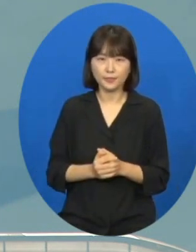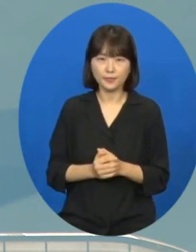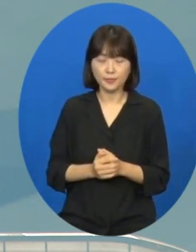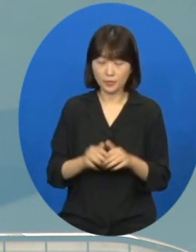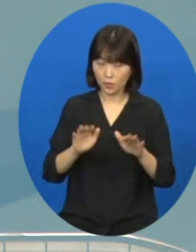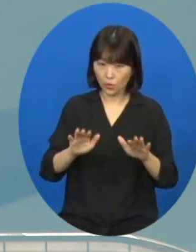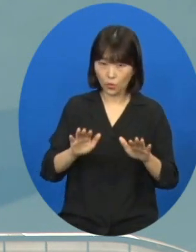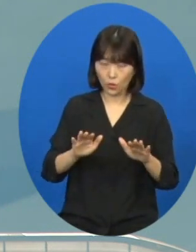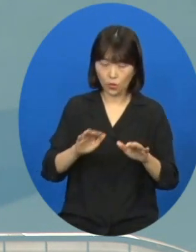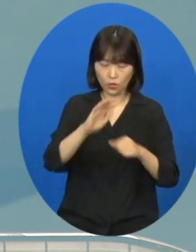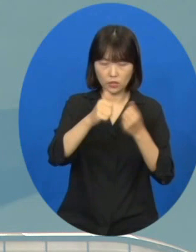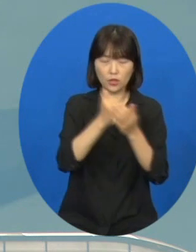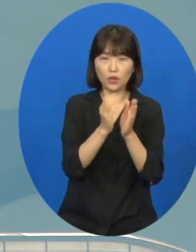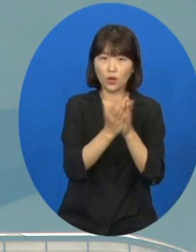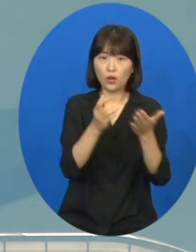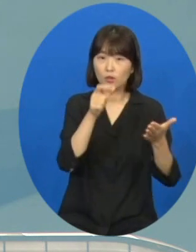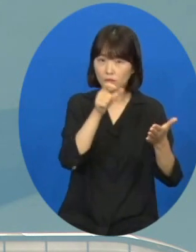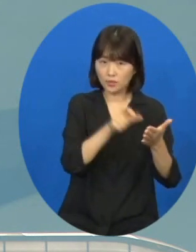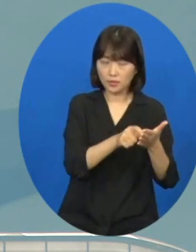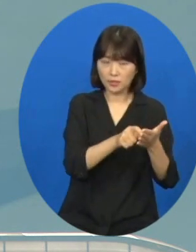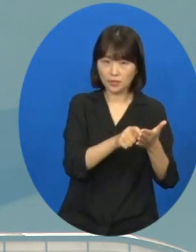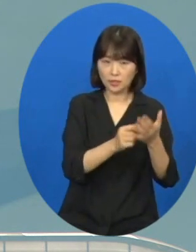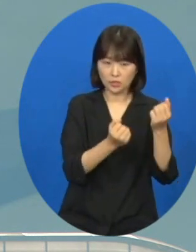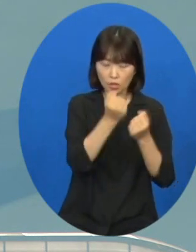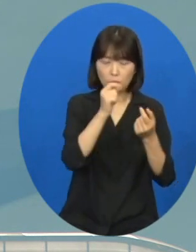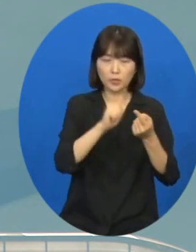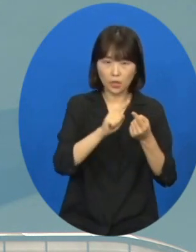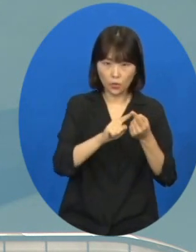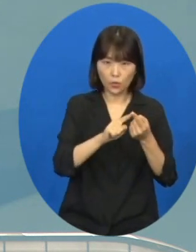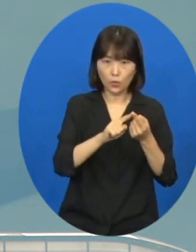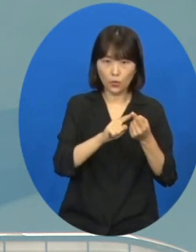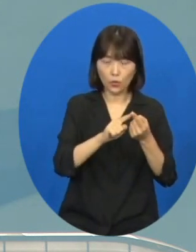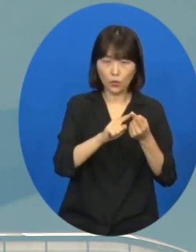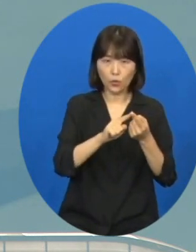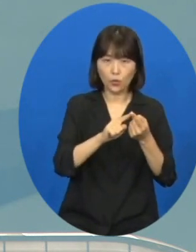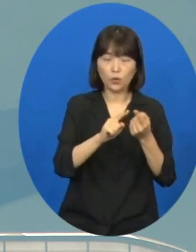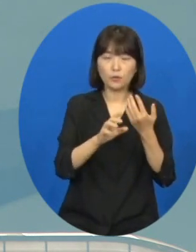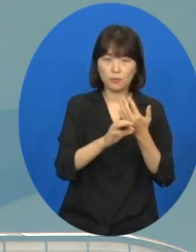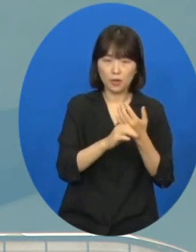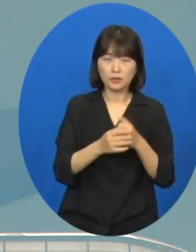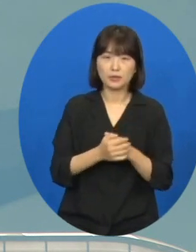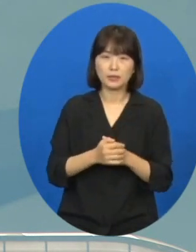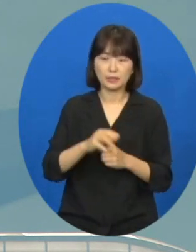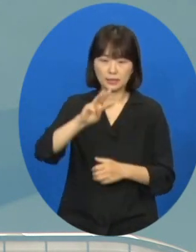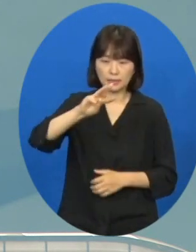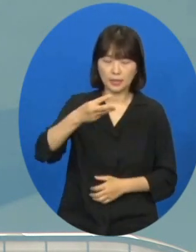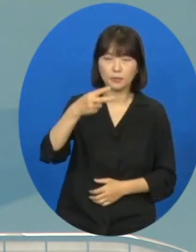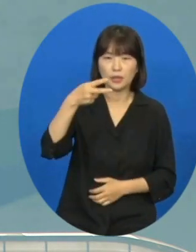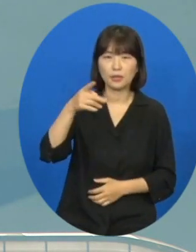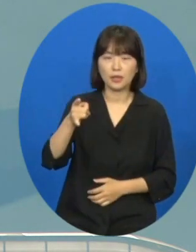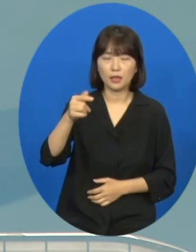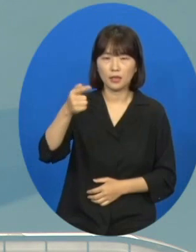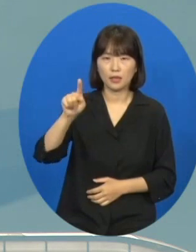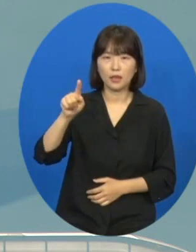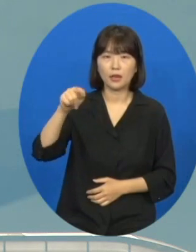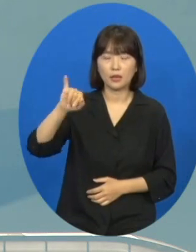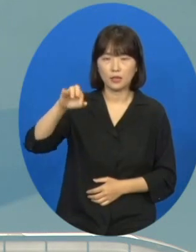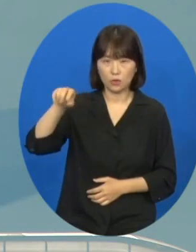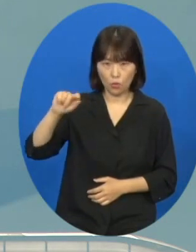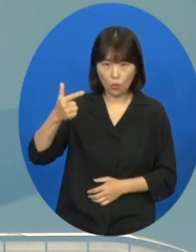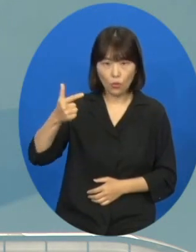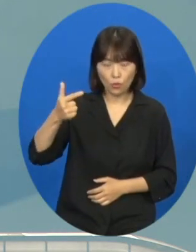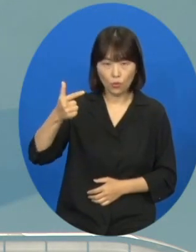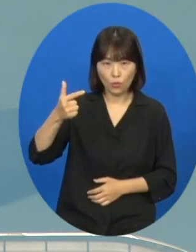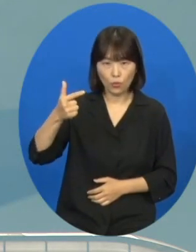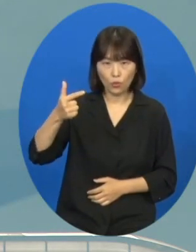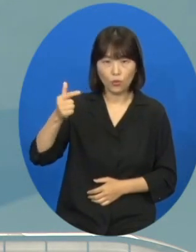오늘 성경에 나오는 설명대로 하자면 300데나리온에 해당되는 값어치